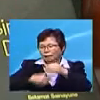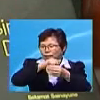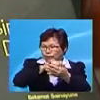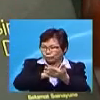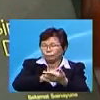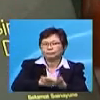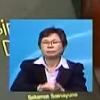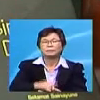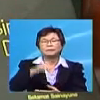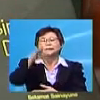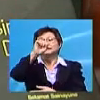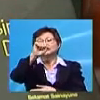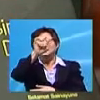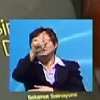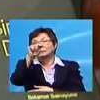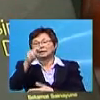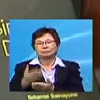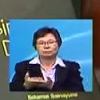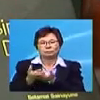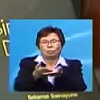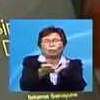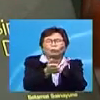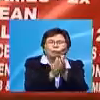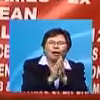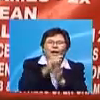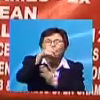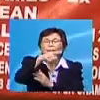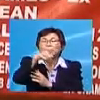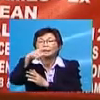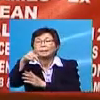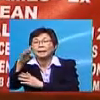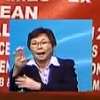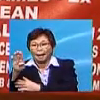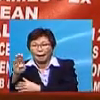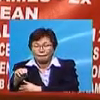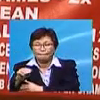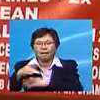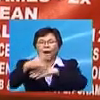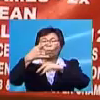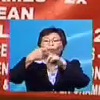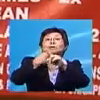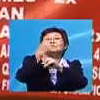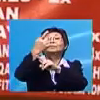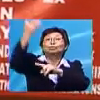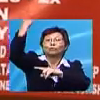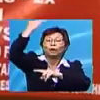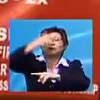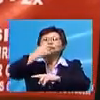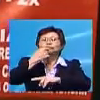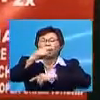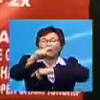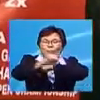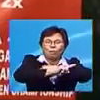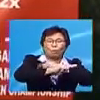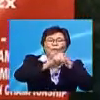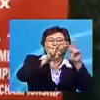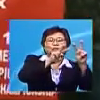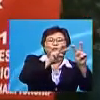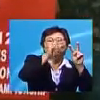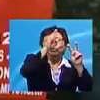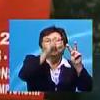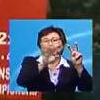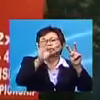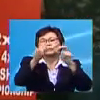itu Sazali mengemukakan rayuan kepada pbbm awal Janu Lalu setelah dijatuhi hukuman pada 22